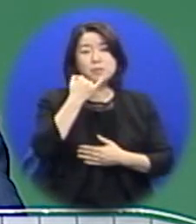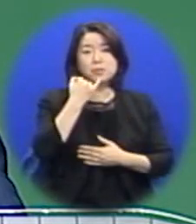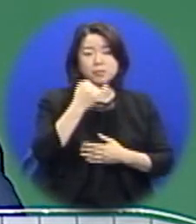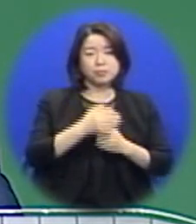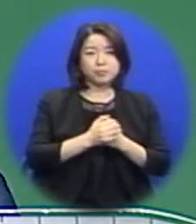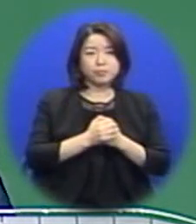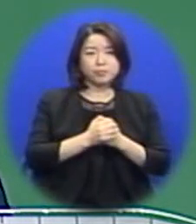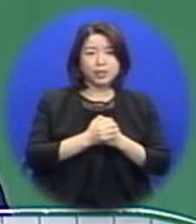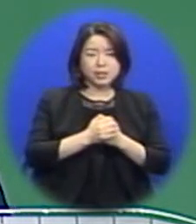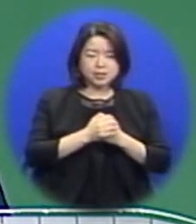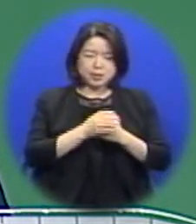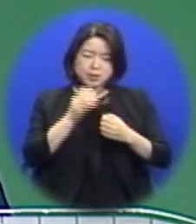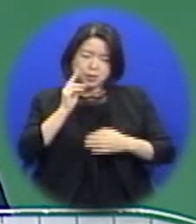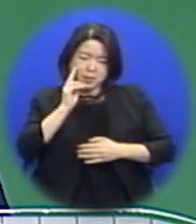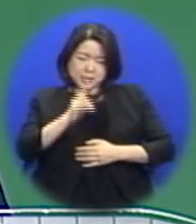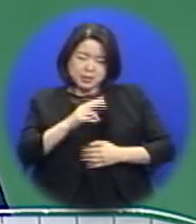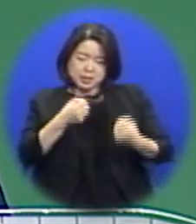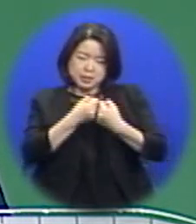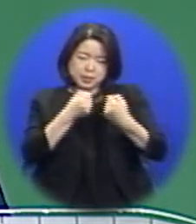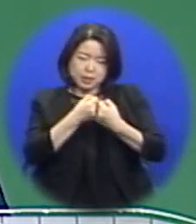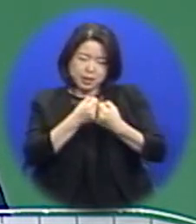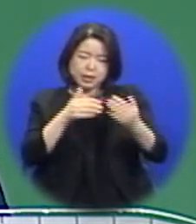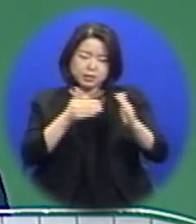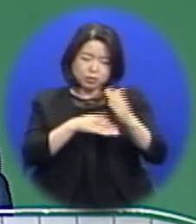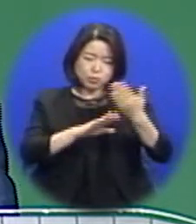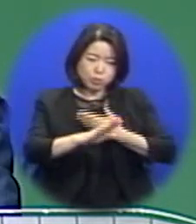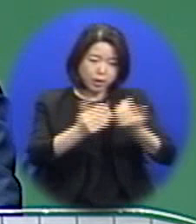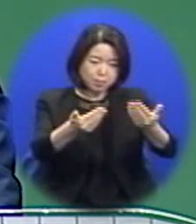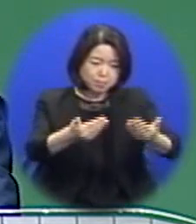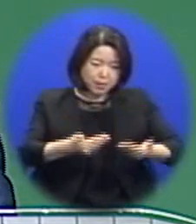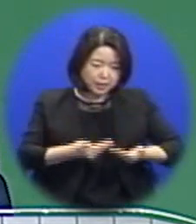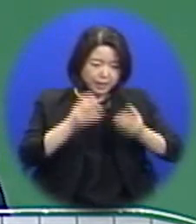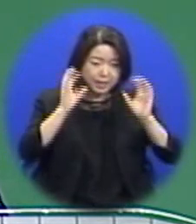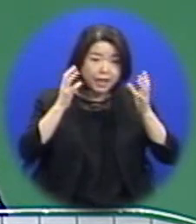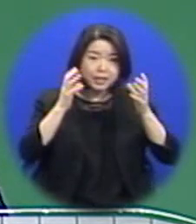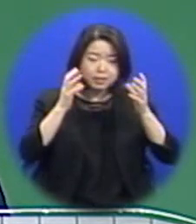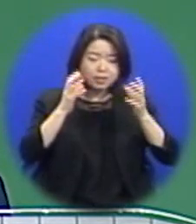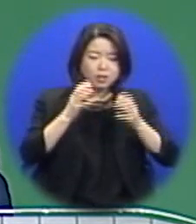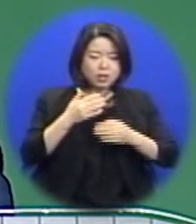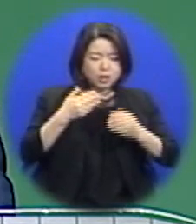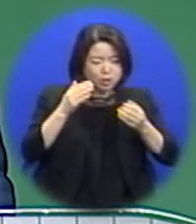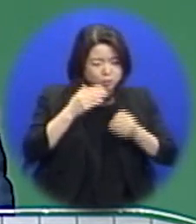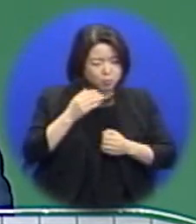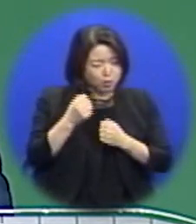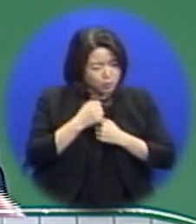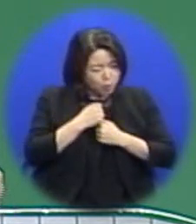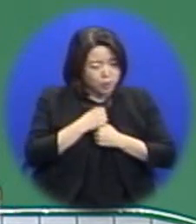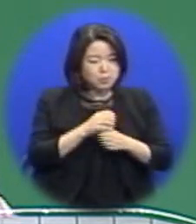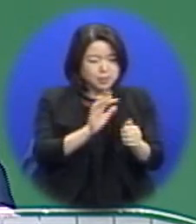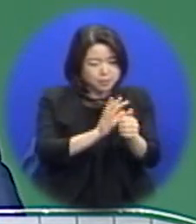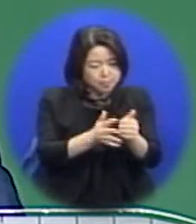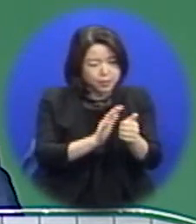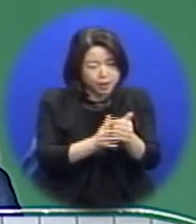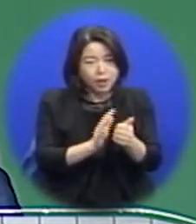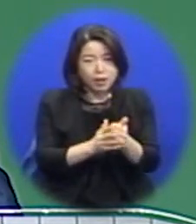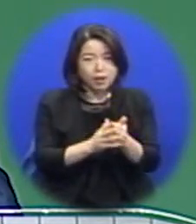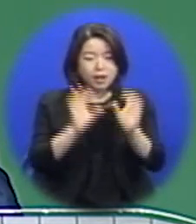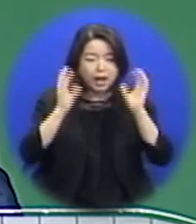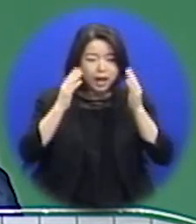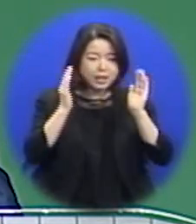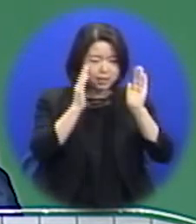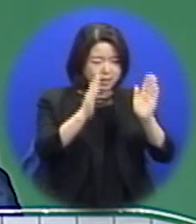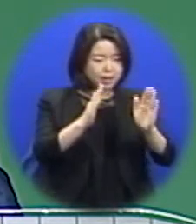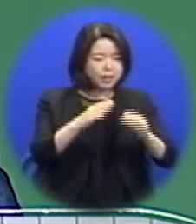치열한 전쟁을 치르고 받아낸 핏덩어리를 손으로 조심스레 물로 씻어주며 아이를 향해 찬양을